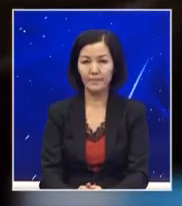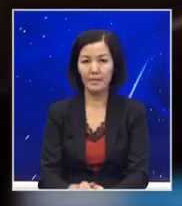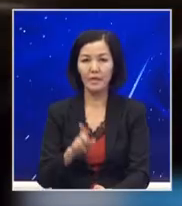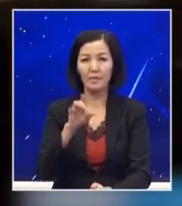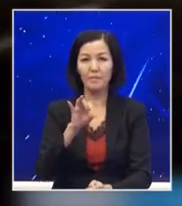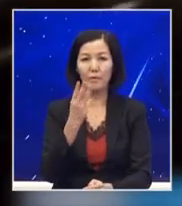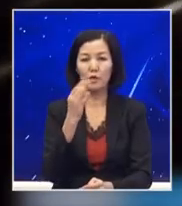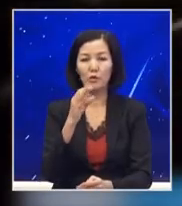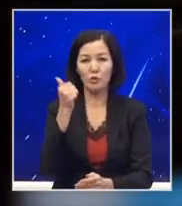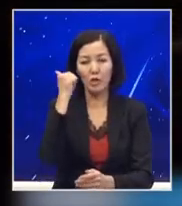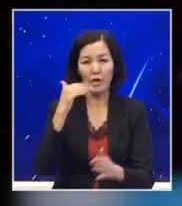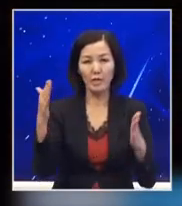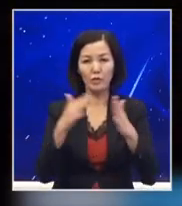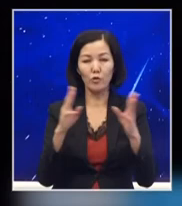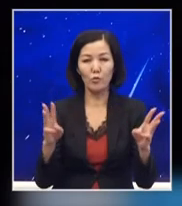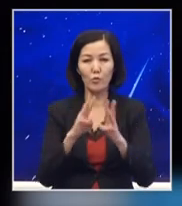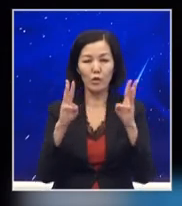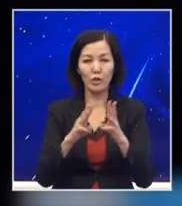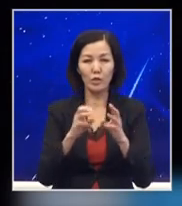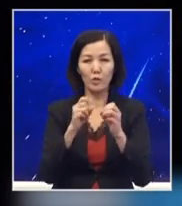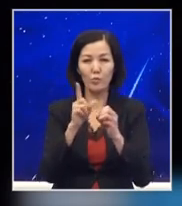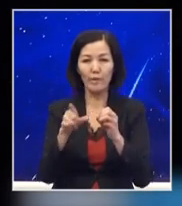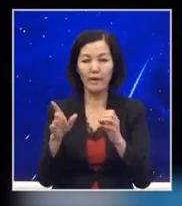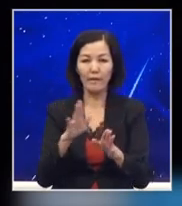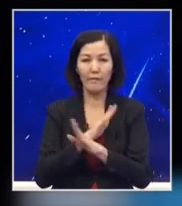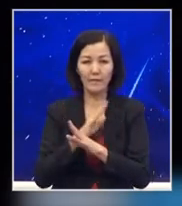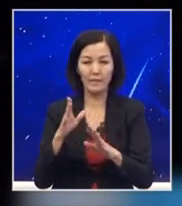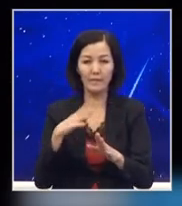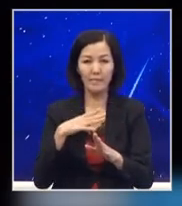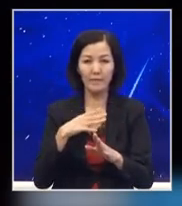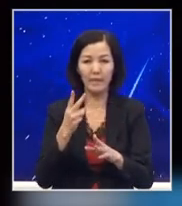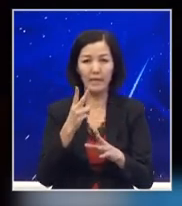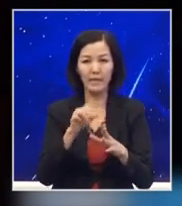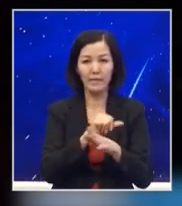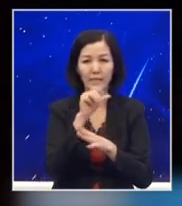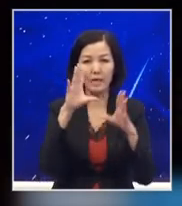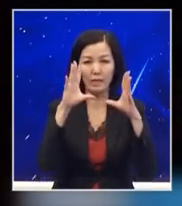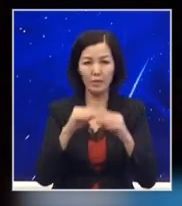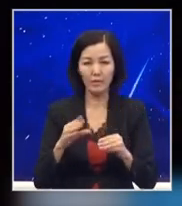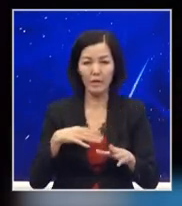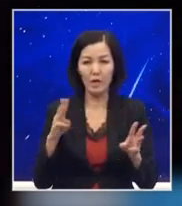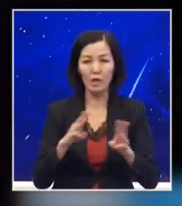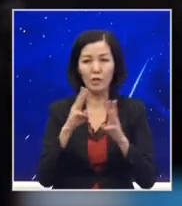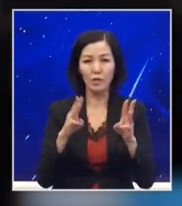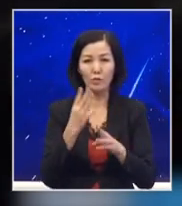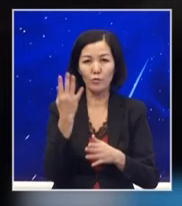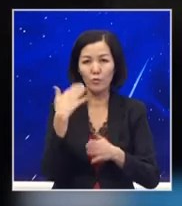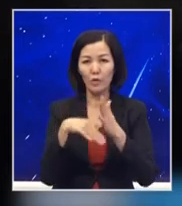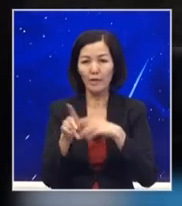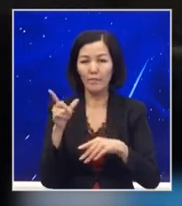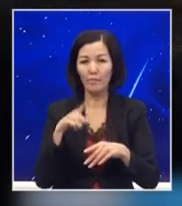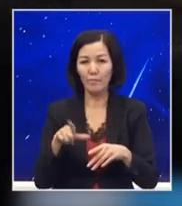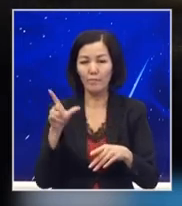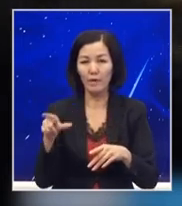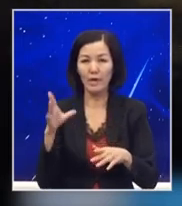Башқұртстанда қарттар үйі өртенді. Салдарынан 11 адам қаза тапты. Өрт сөндірушілер жалынды 2 сағатты сөндірді. Жалын кезінде 4 адам сыртқа өзі шығып